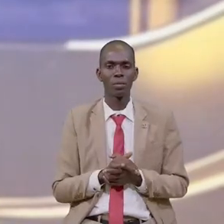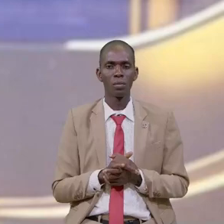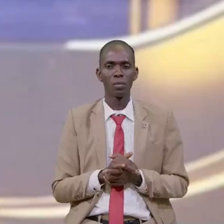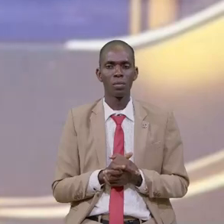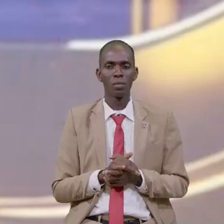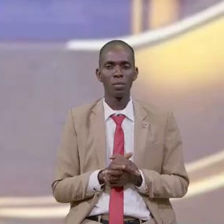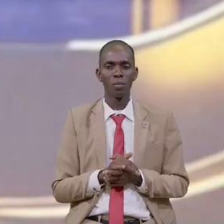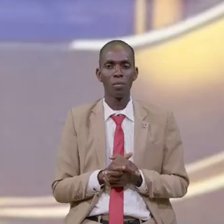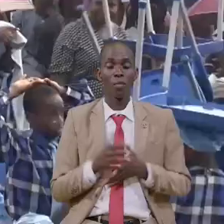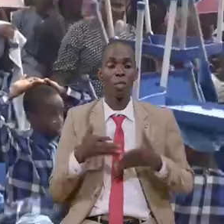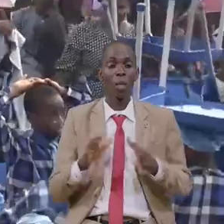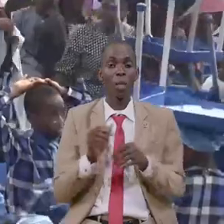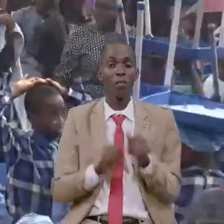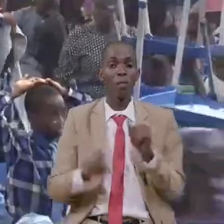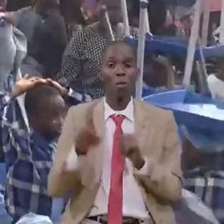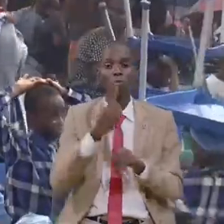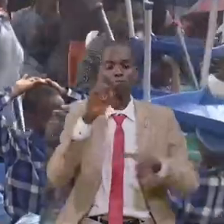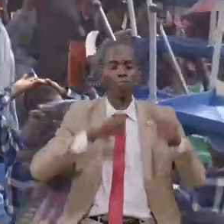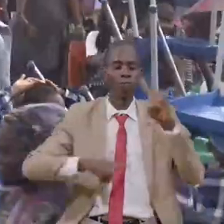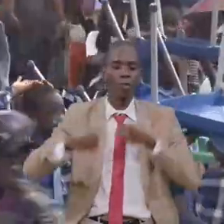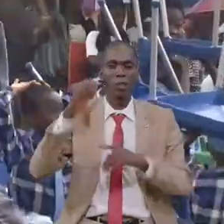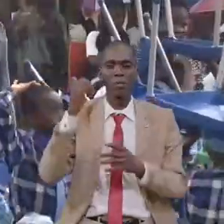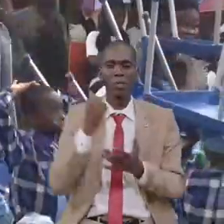Que tout le monde dise Amen.